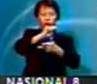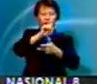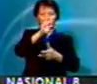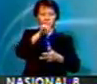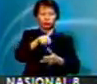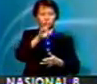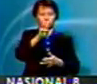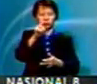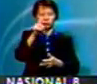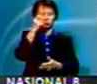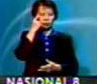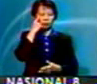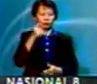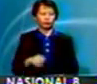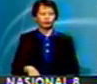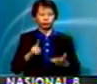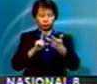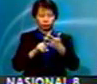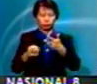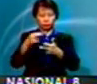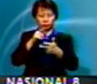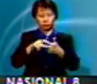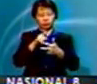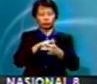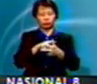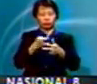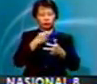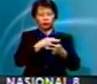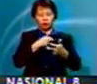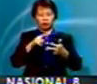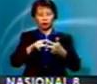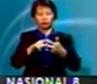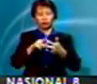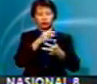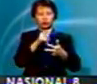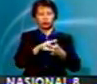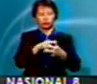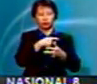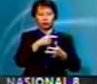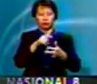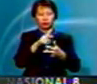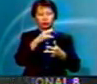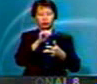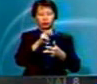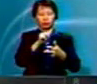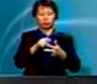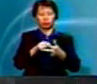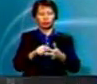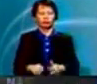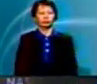mata. Beliau mengatasi dua pencabar terdekat dari Indonesia, Wasni Juwita dan Irmanto Ivana